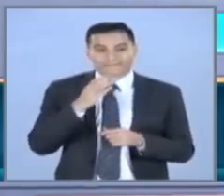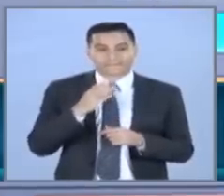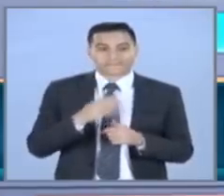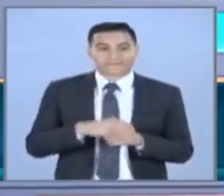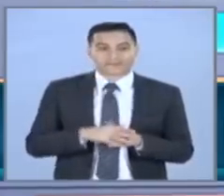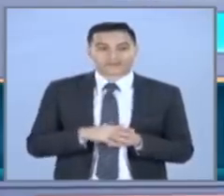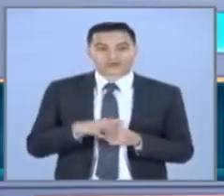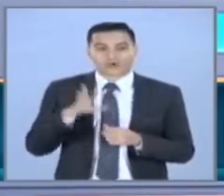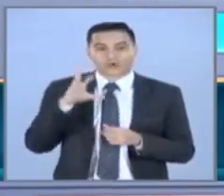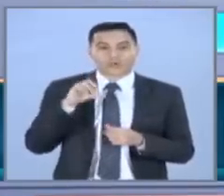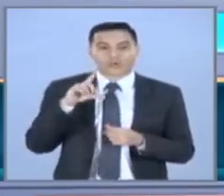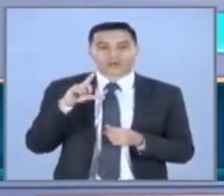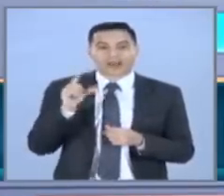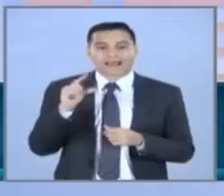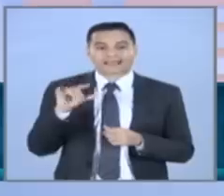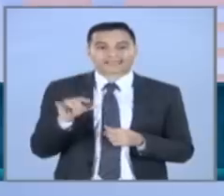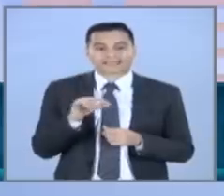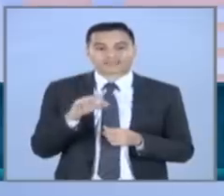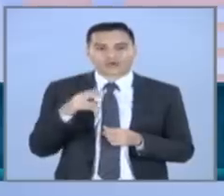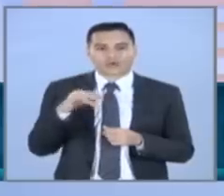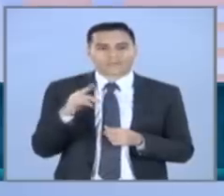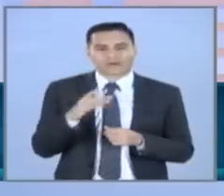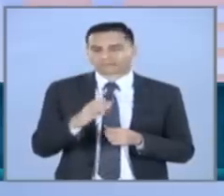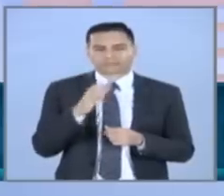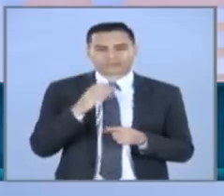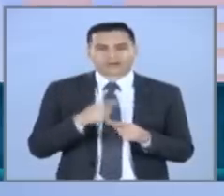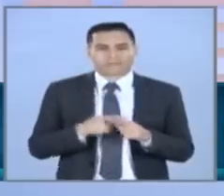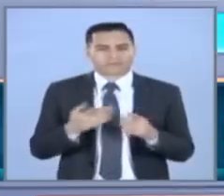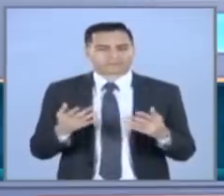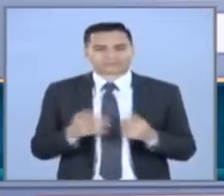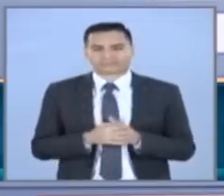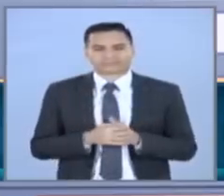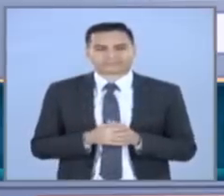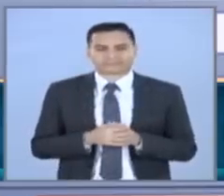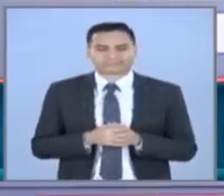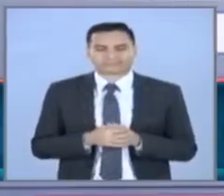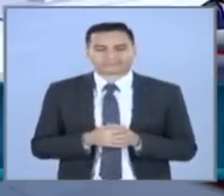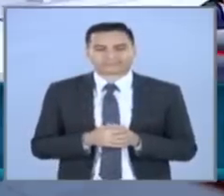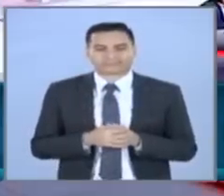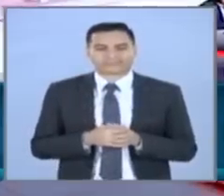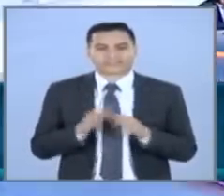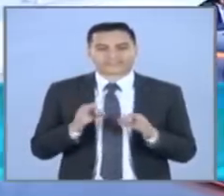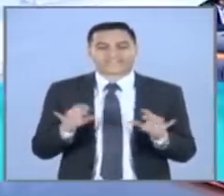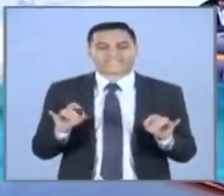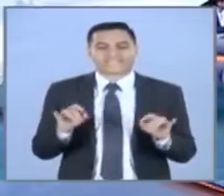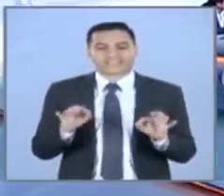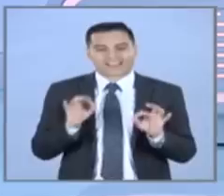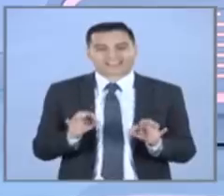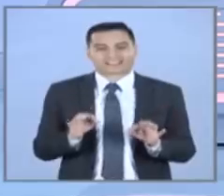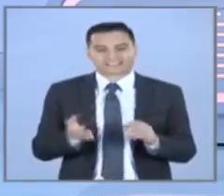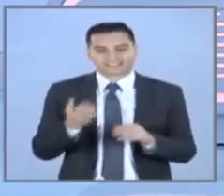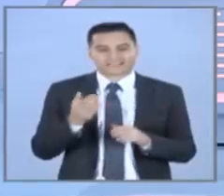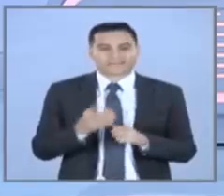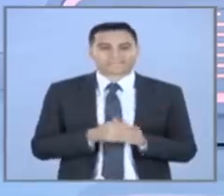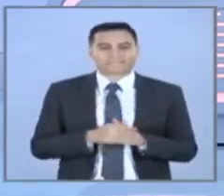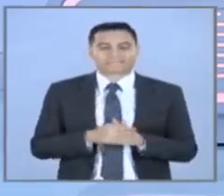معرفش، بولندي. عمر إجابة خاطئة. طبعا 50-50 أكيد،